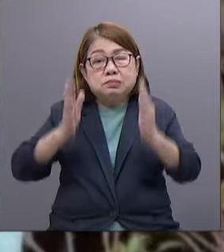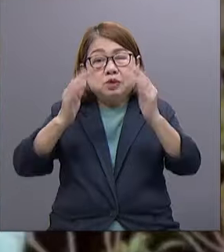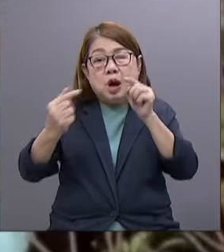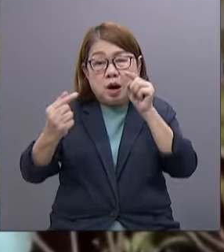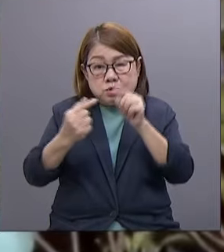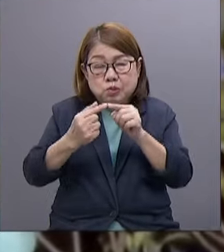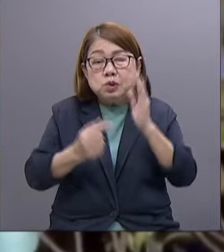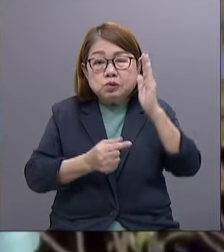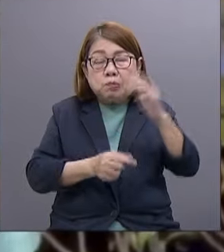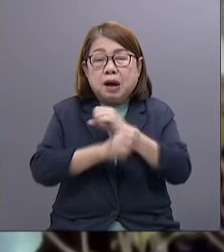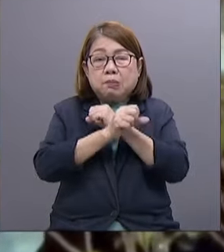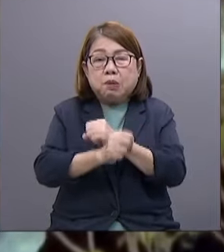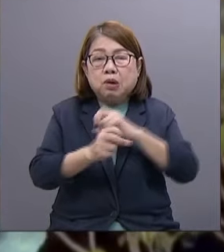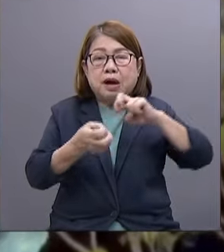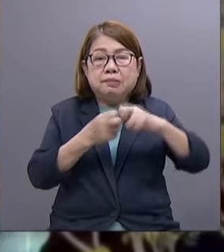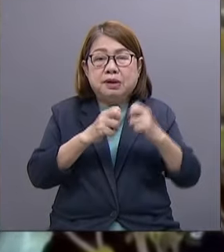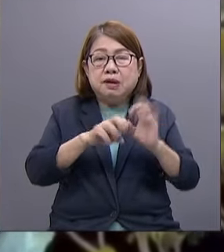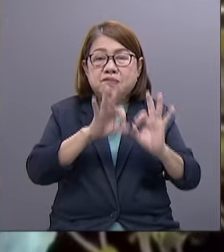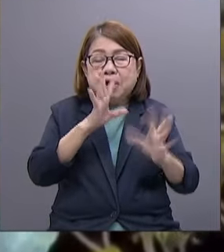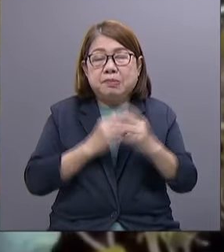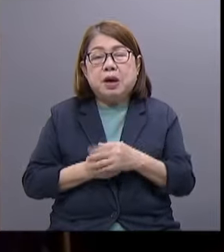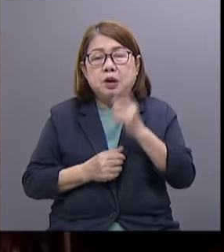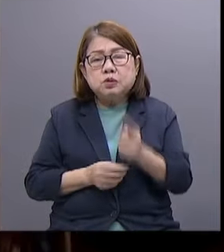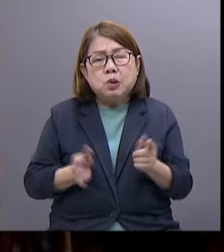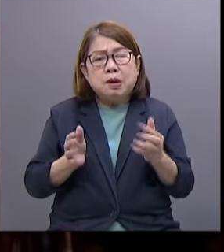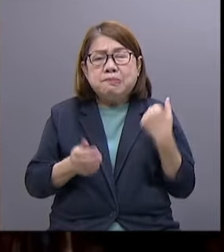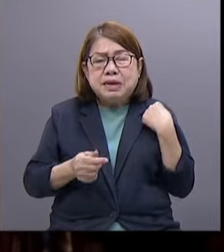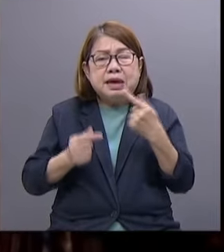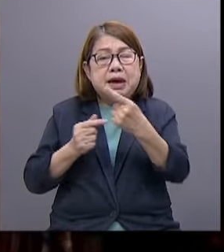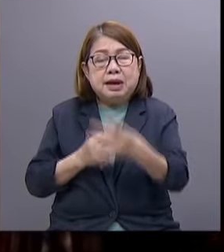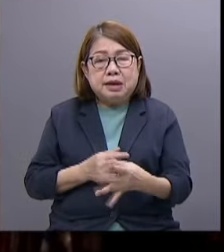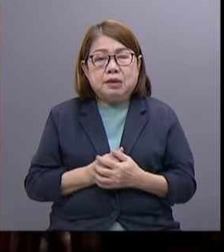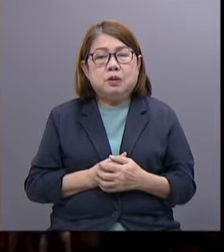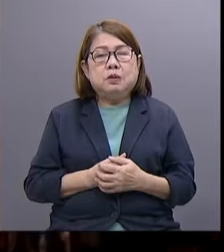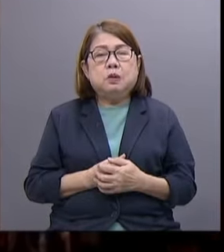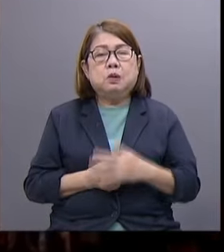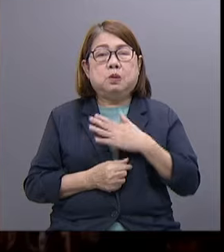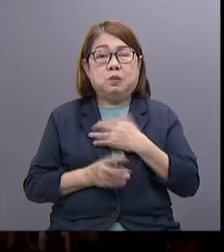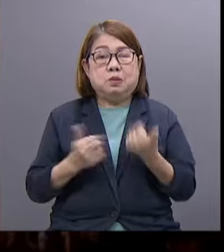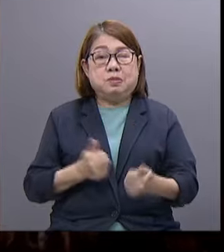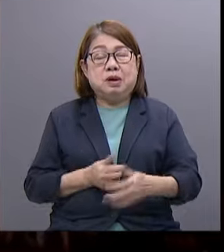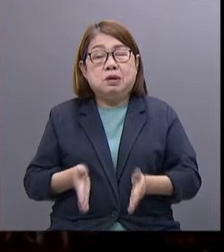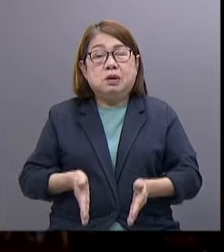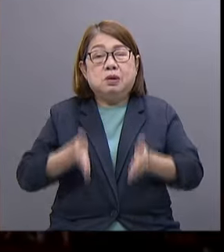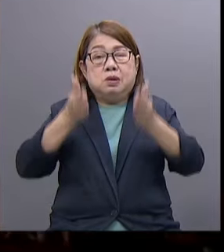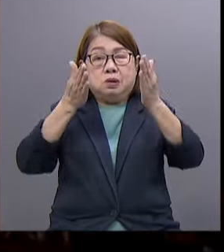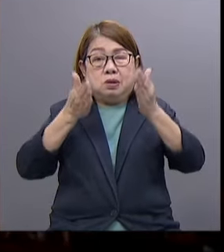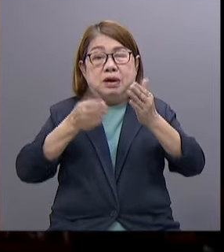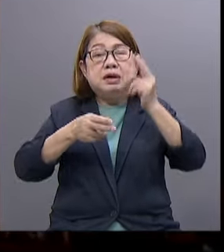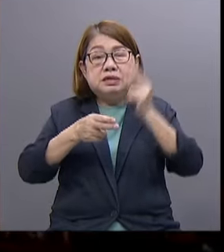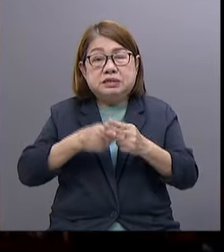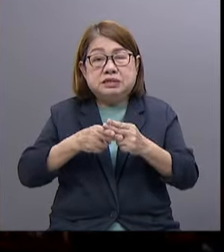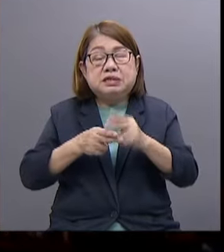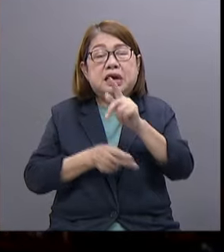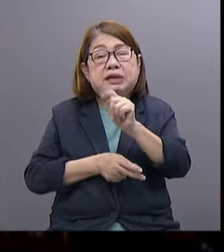เสี่ยงการเกิดไฟไหม้ได้จริงๆความจำเป็นต้องประกอบไปด้วยอะไรบ้างคะเอ่ออาคารนี้เป็นอาคารที่ถูกเรียกว่าตลาดน่ะนะครับนะ